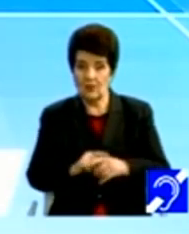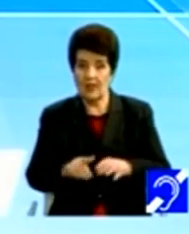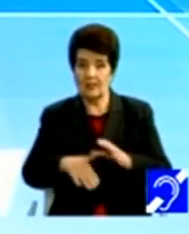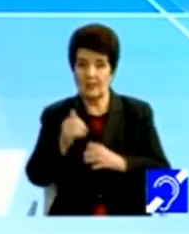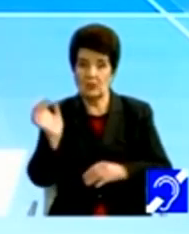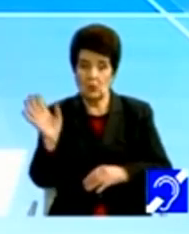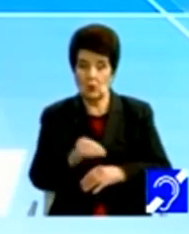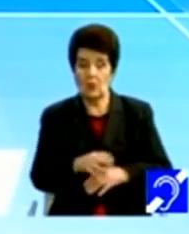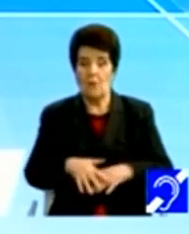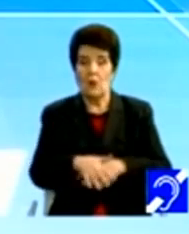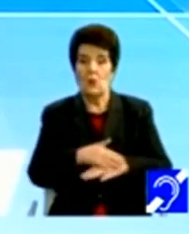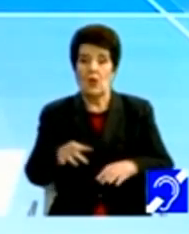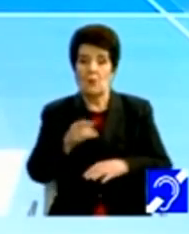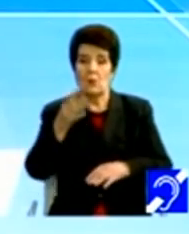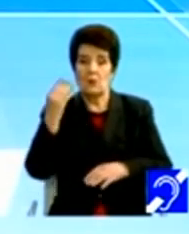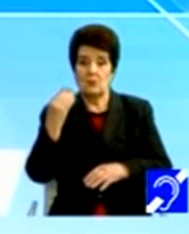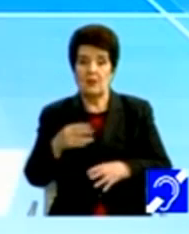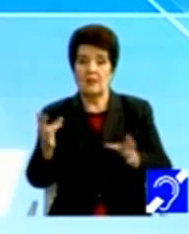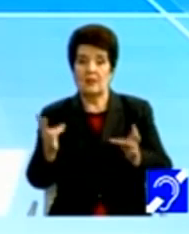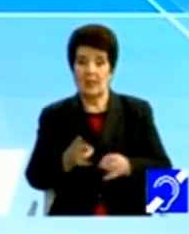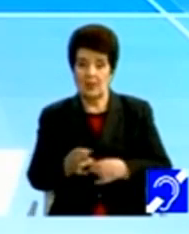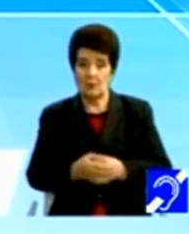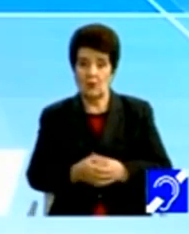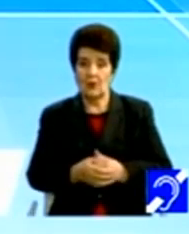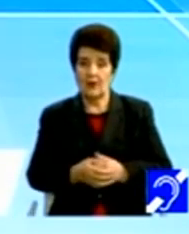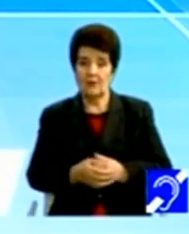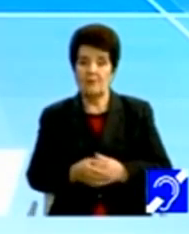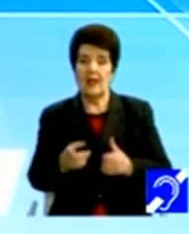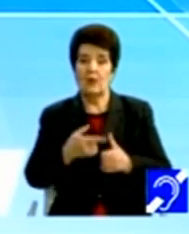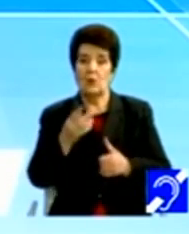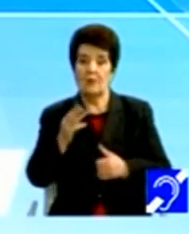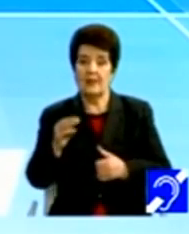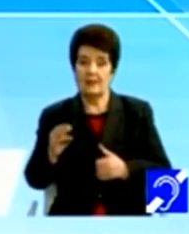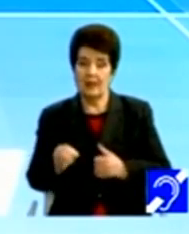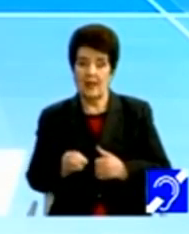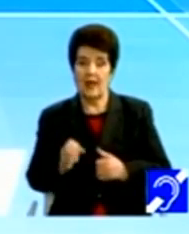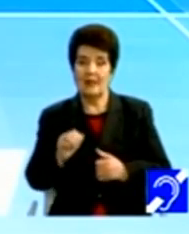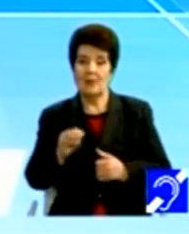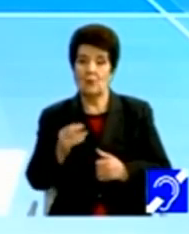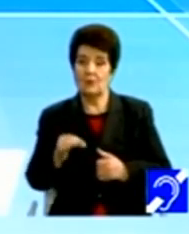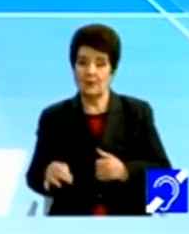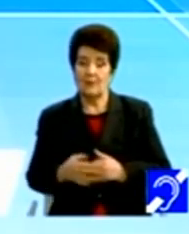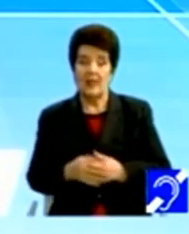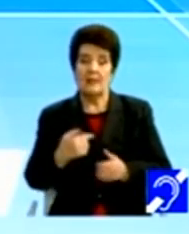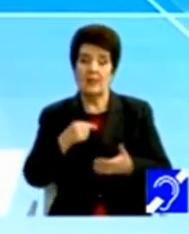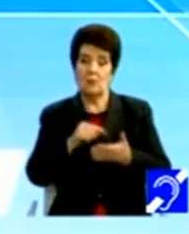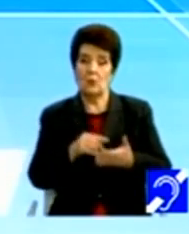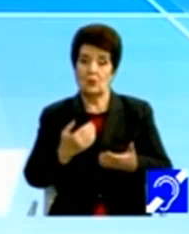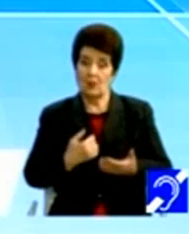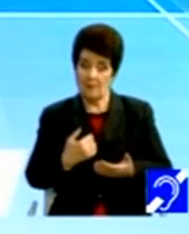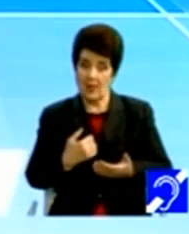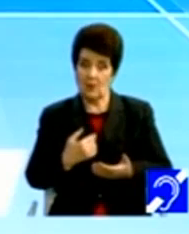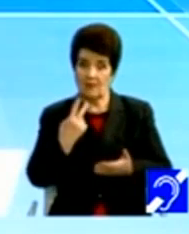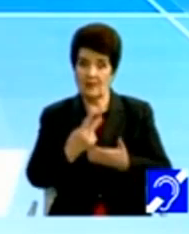tot poporul Republicii Moldova, atunci trebuie să-i delegăm anumite atribuții. Din punctul meu de vedere, la acel